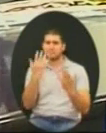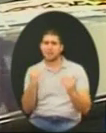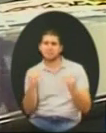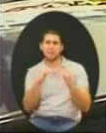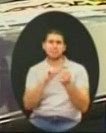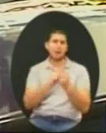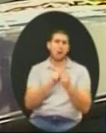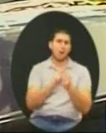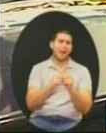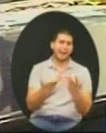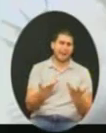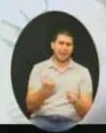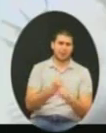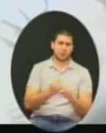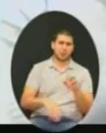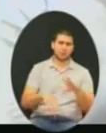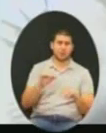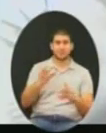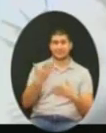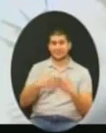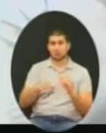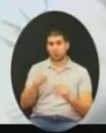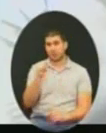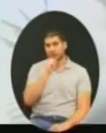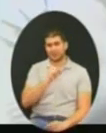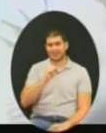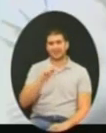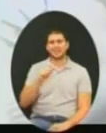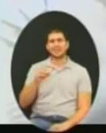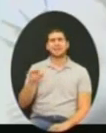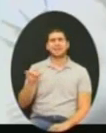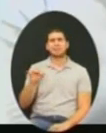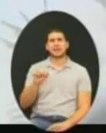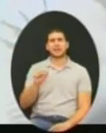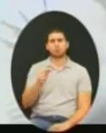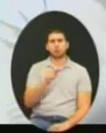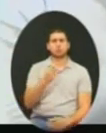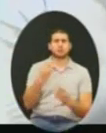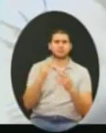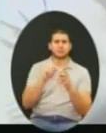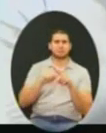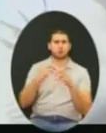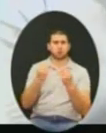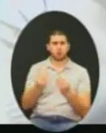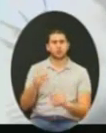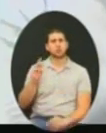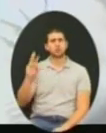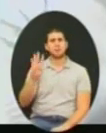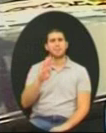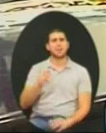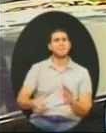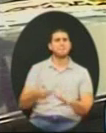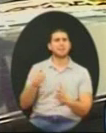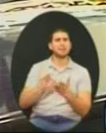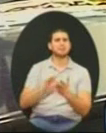נכון ואיך נכון לעשות בחירות. אם סיימנו עם החיפושיות, זה כבר סימן מאוד טוב. שי באבד, מנכ"ל משרד